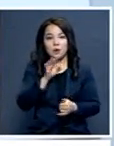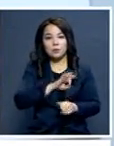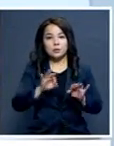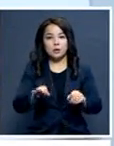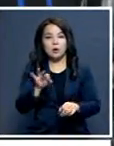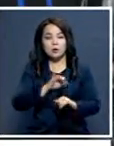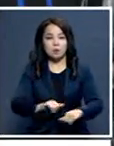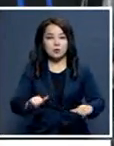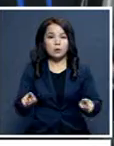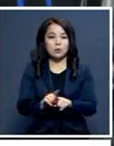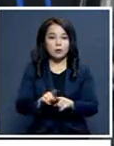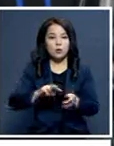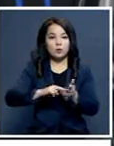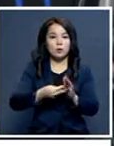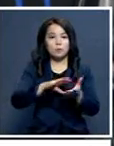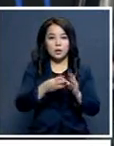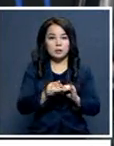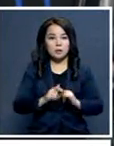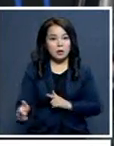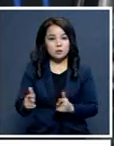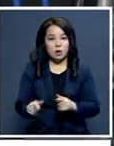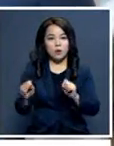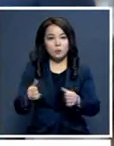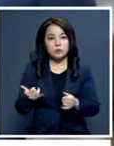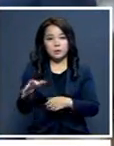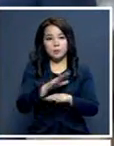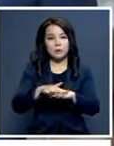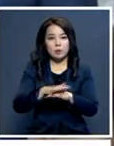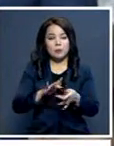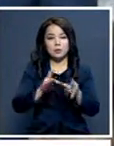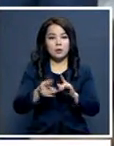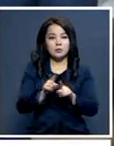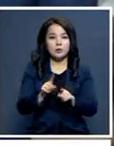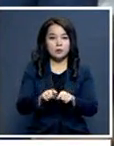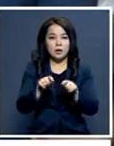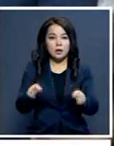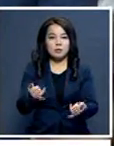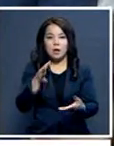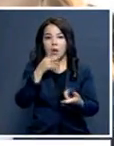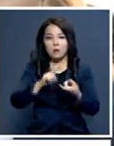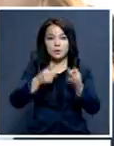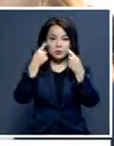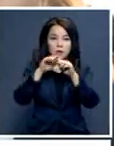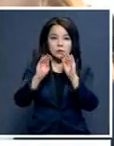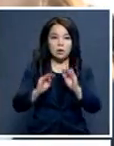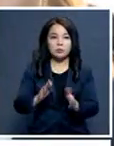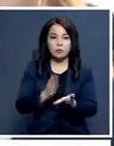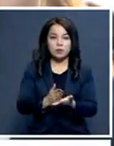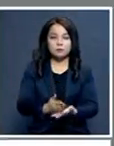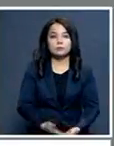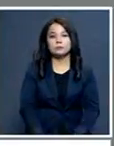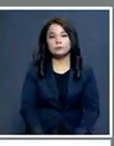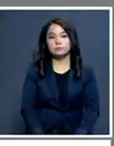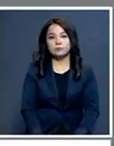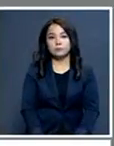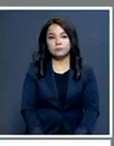арналған тың жобаларды дайындауға болады. Орталық жоғары жылдамдықтағы ғаламтор желісіне қосылып, заманауи технологиямен жабдықталған. Осы